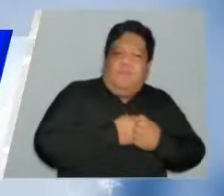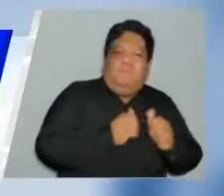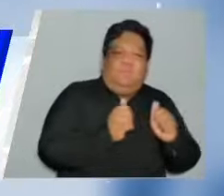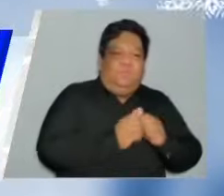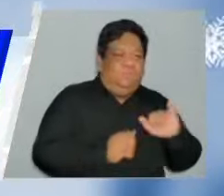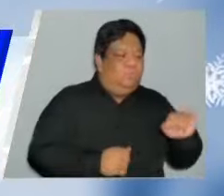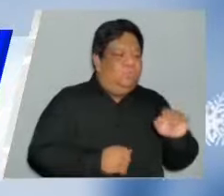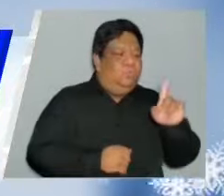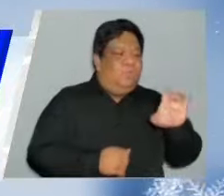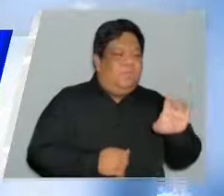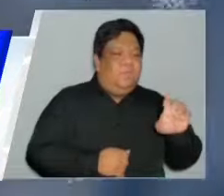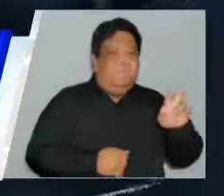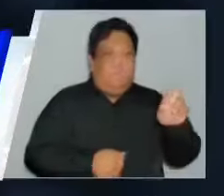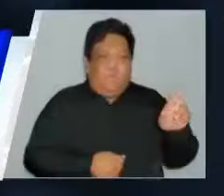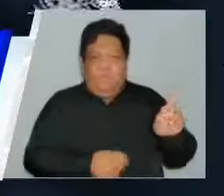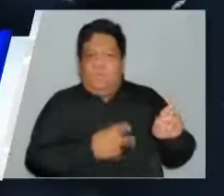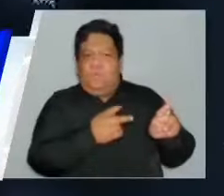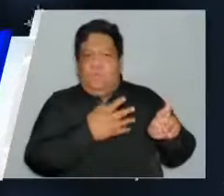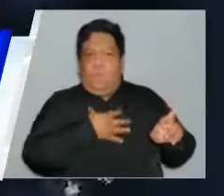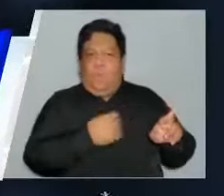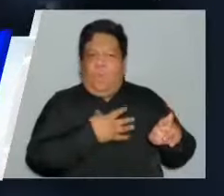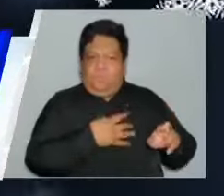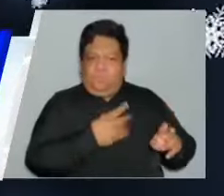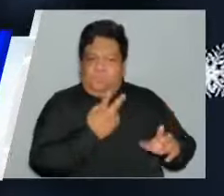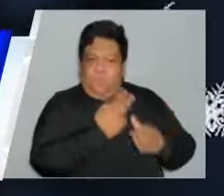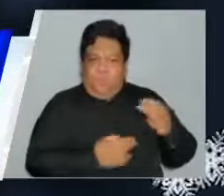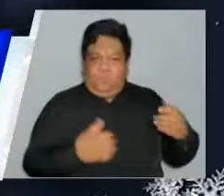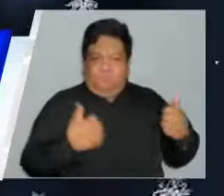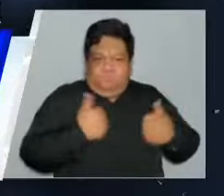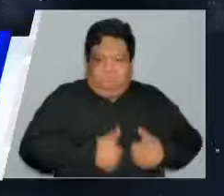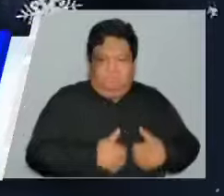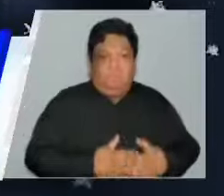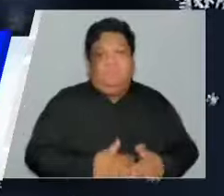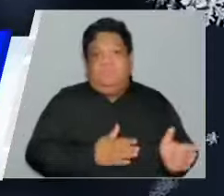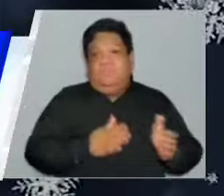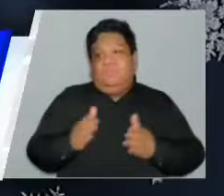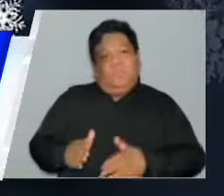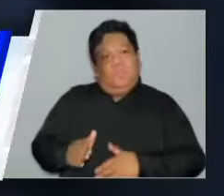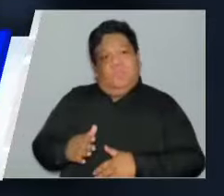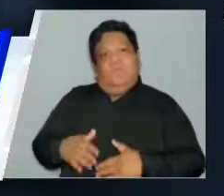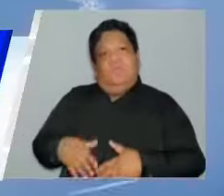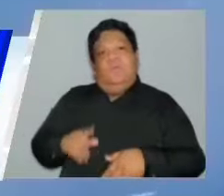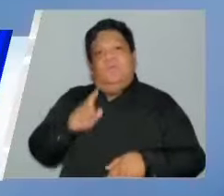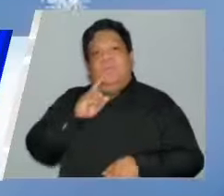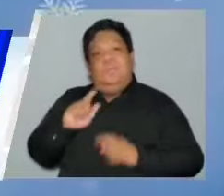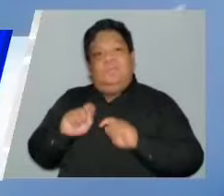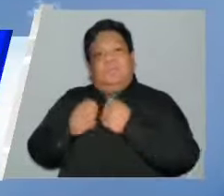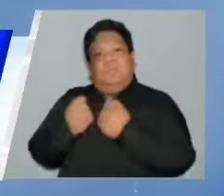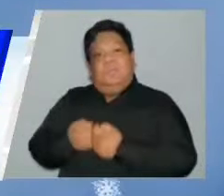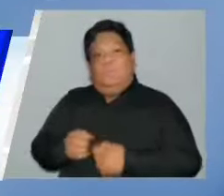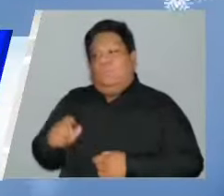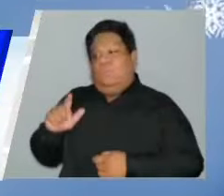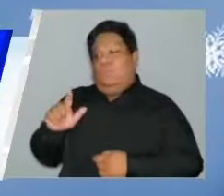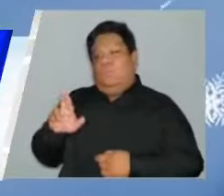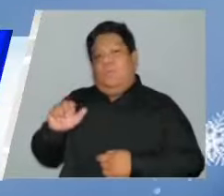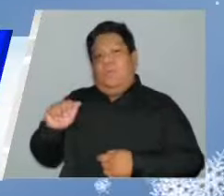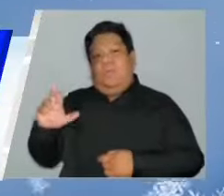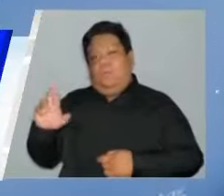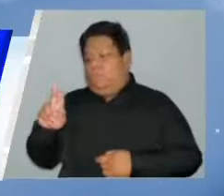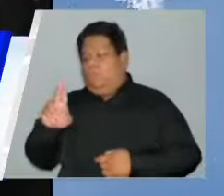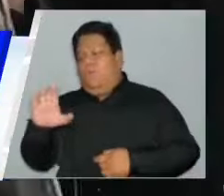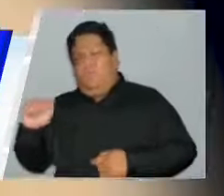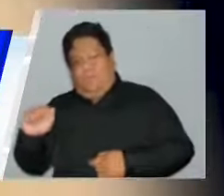matching white outfits. Chic and cool naman ang vibes ng Team Ruka in their getup na match din sa weather